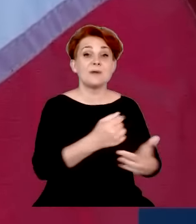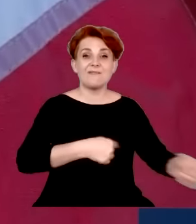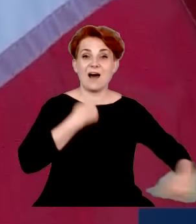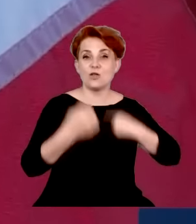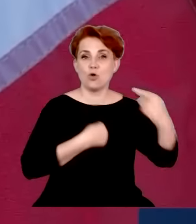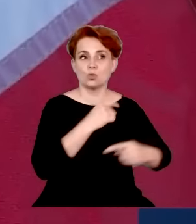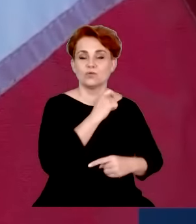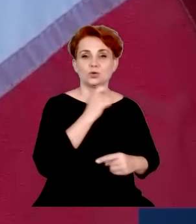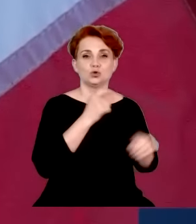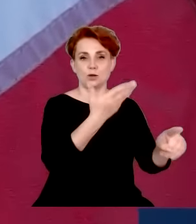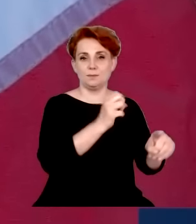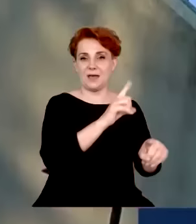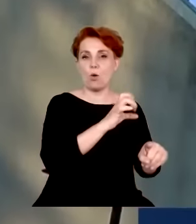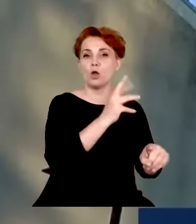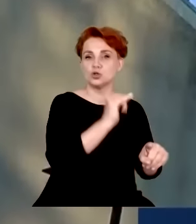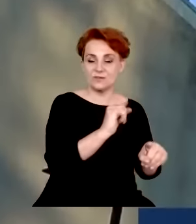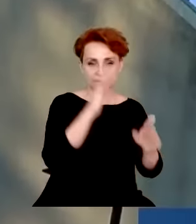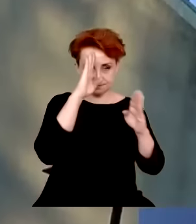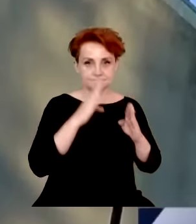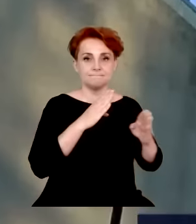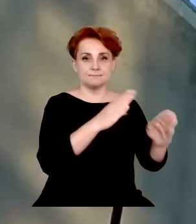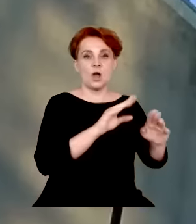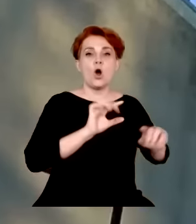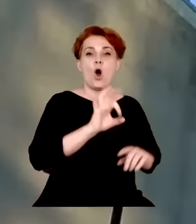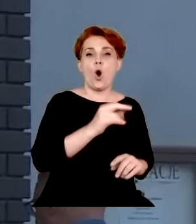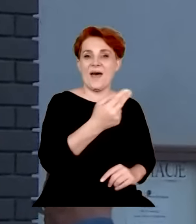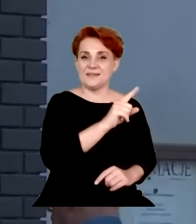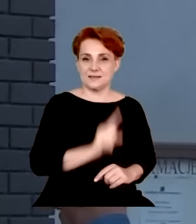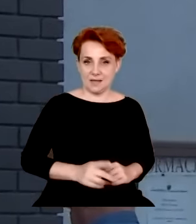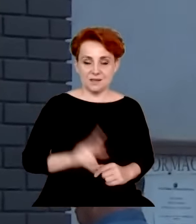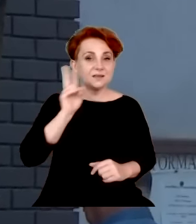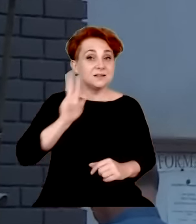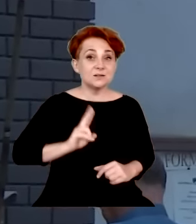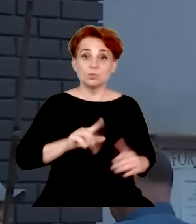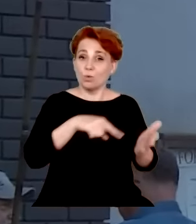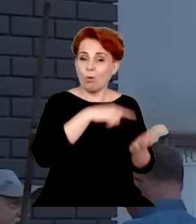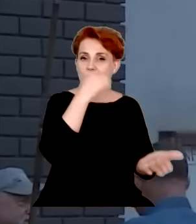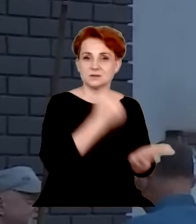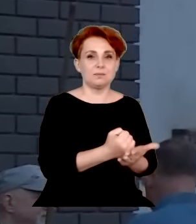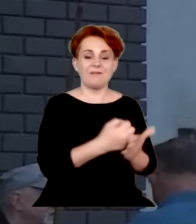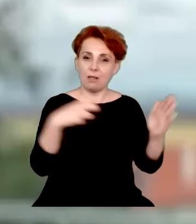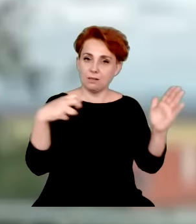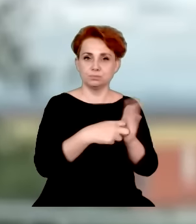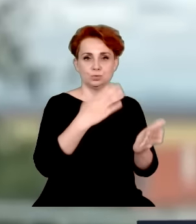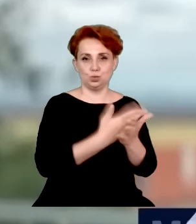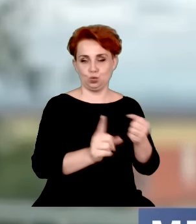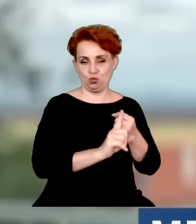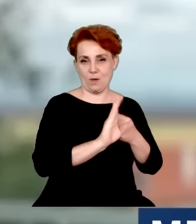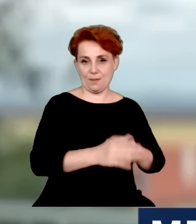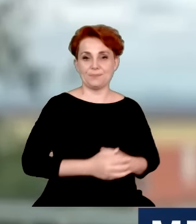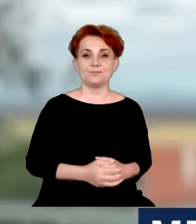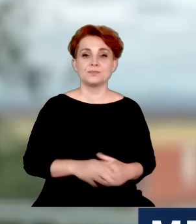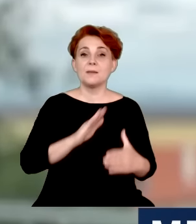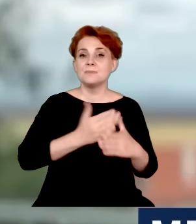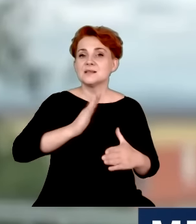areszcie księdza Michała Olszewskiego zajęła się Organizacja Narodów Zjednoczonych. Instytucja nadała sprawie kapłana stosowną sygnaturę. Organy międzynarodowe już te